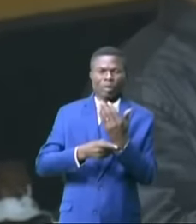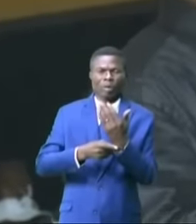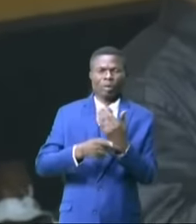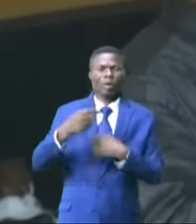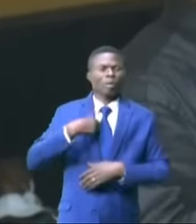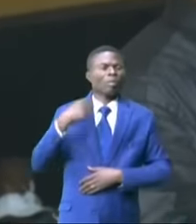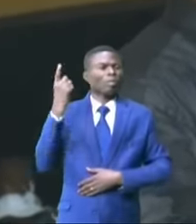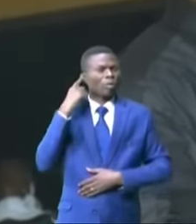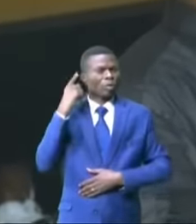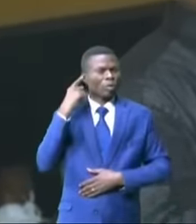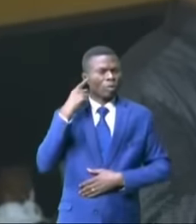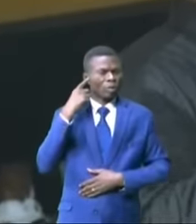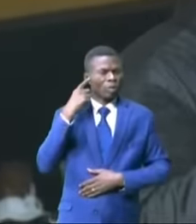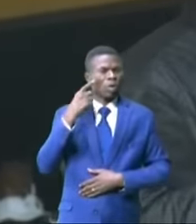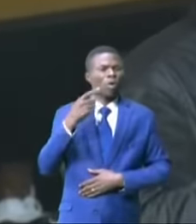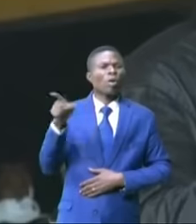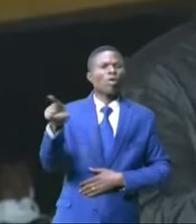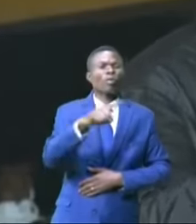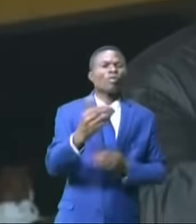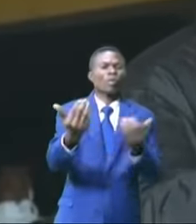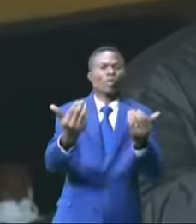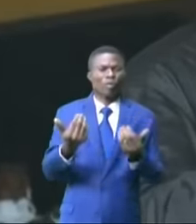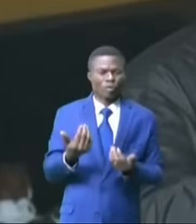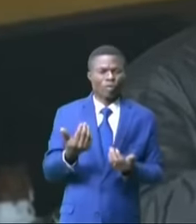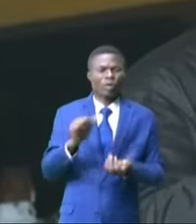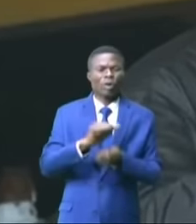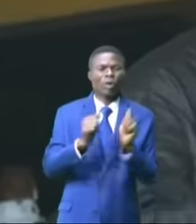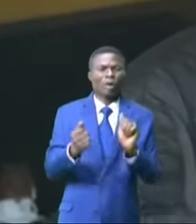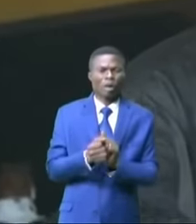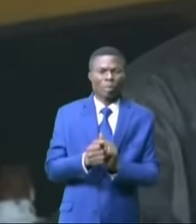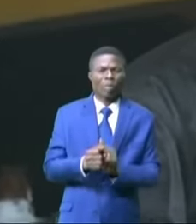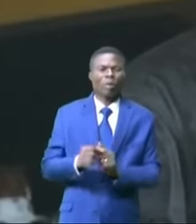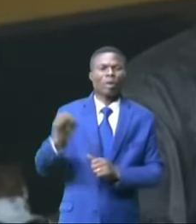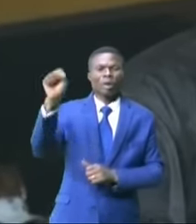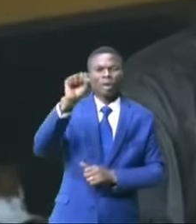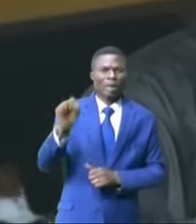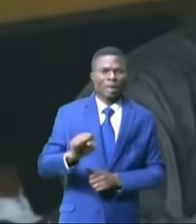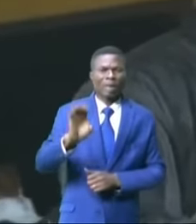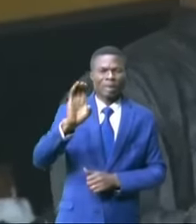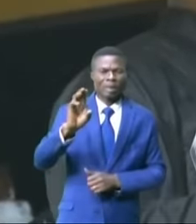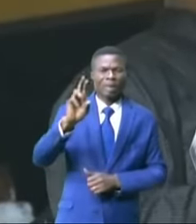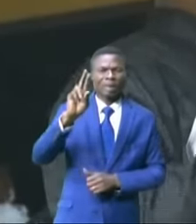yoki bozali na souci na likambo ya SNCC.